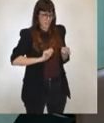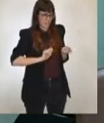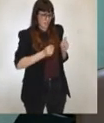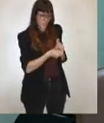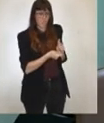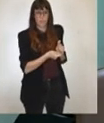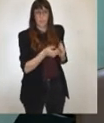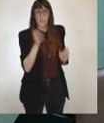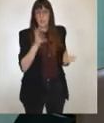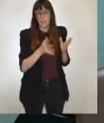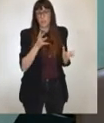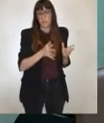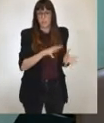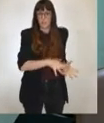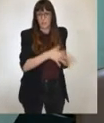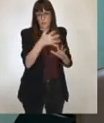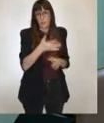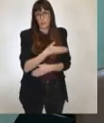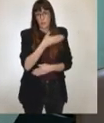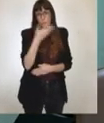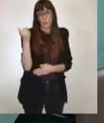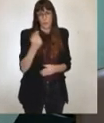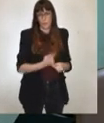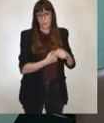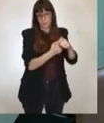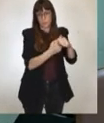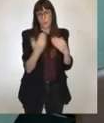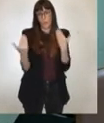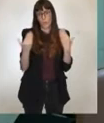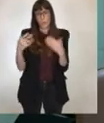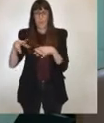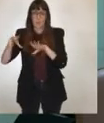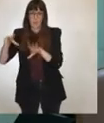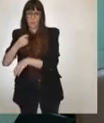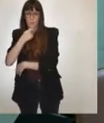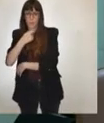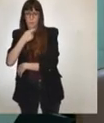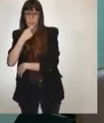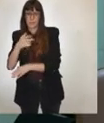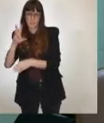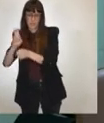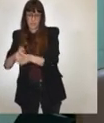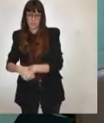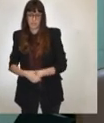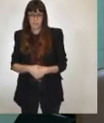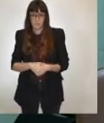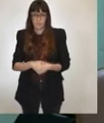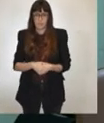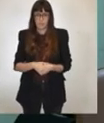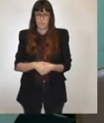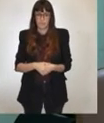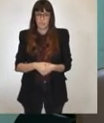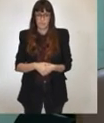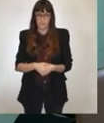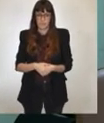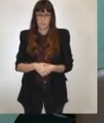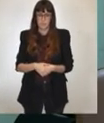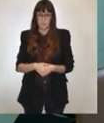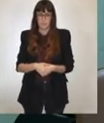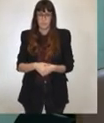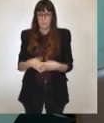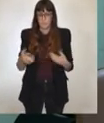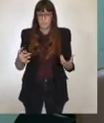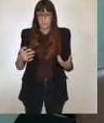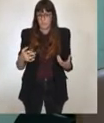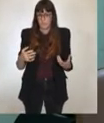de parler d'égalité le 8 mars. Par ailleurs, je tiens quand même à souligner qu'il y a, à mon sens, quand même des